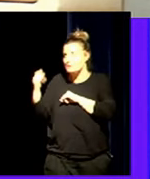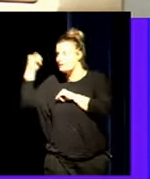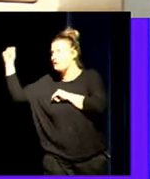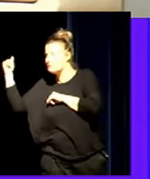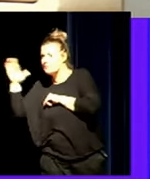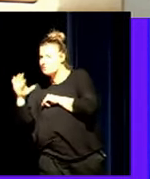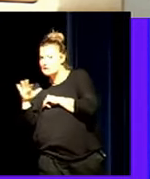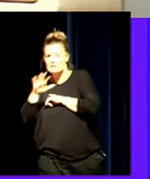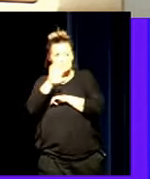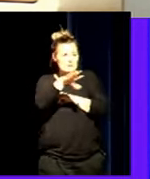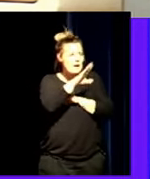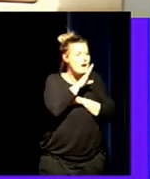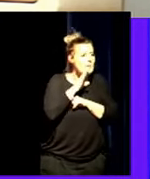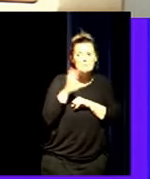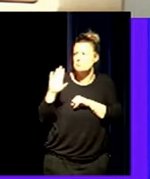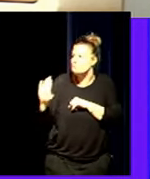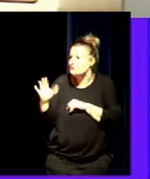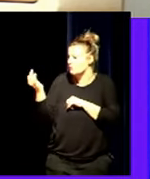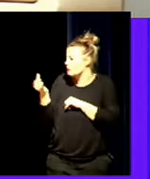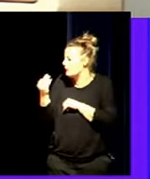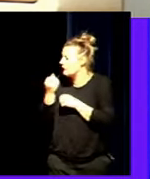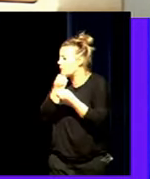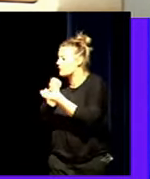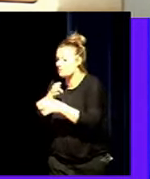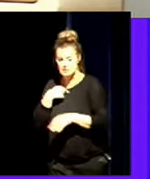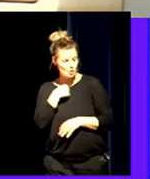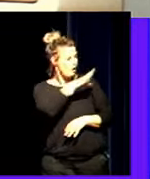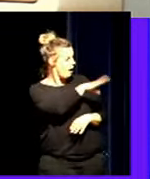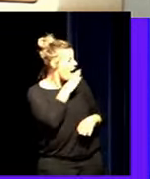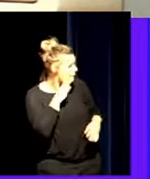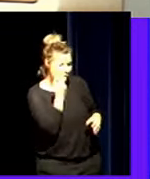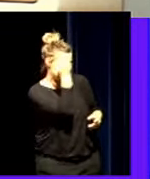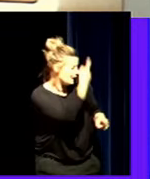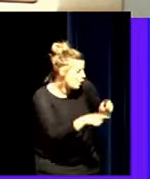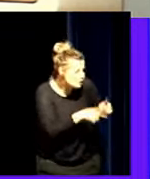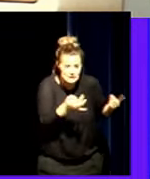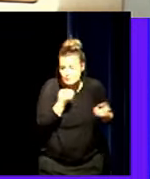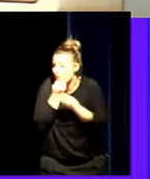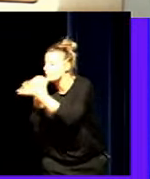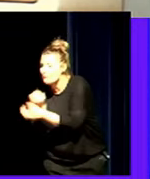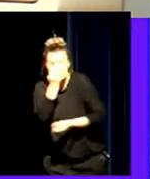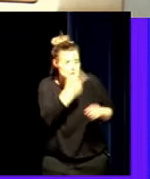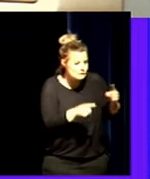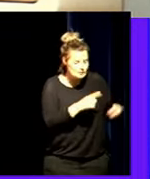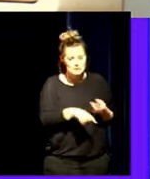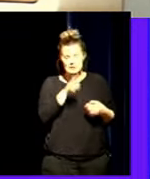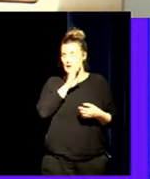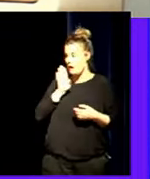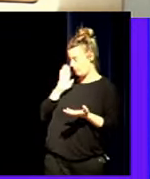esan behar diosu, horren ikusi egin dozu. Eta nire hau, ama, mila gauza esan behar nion, mila! Pero amak begitzen zidan,